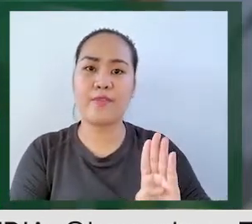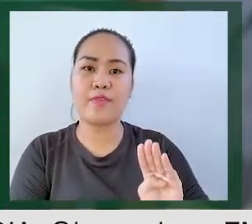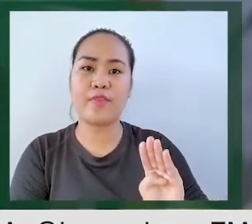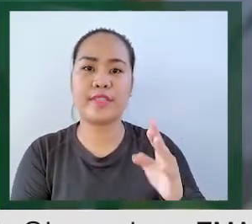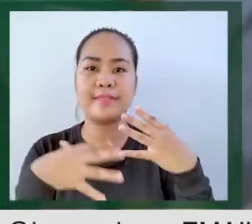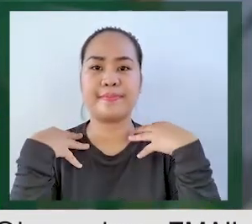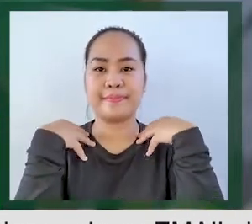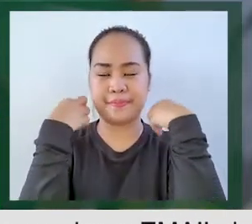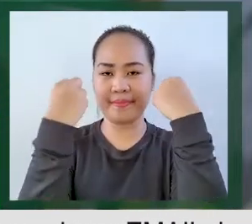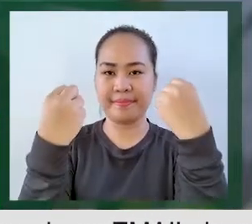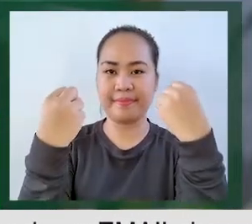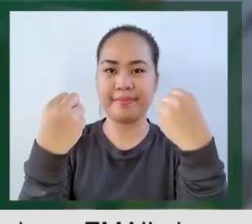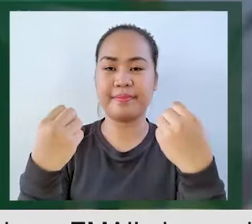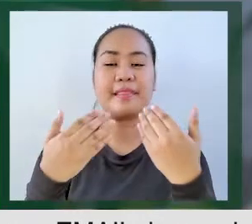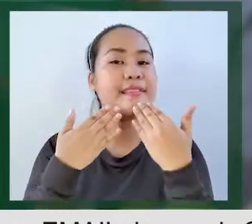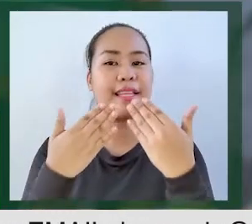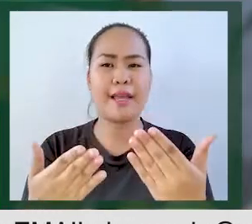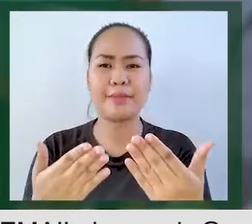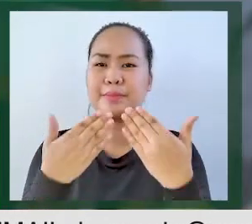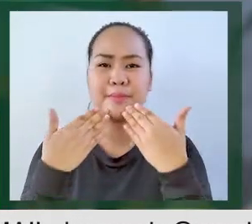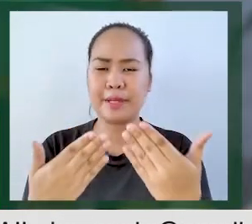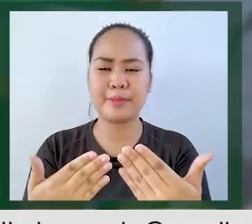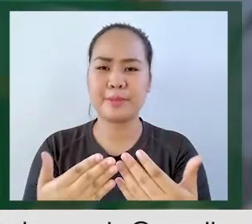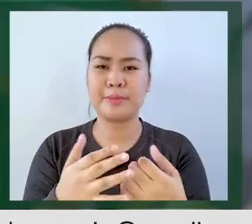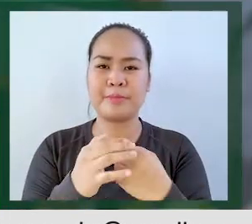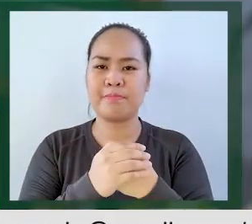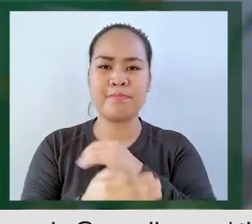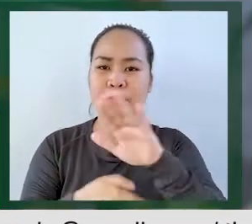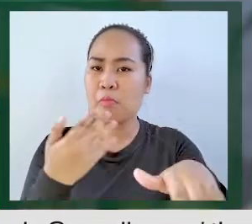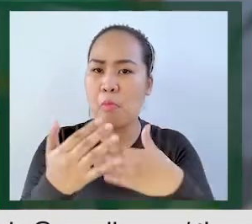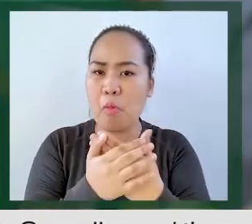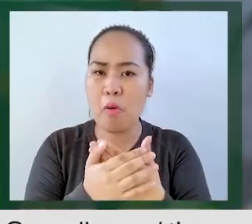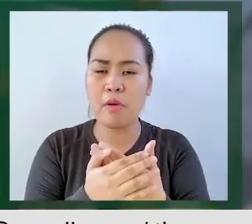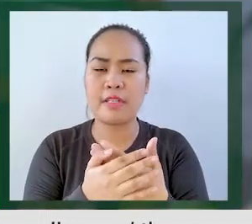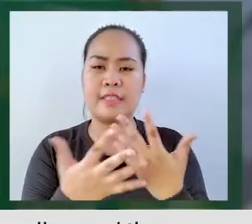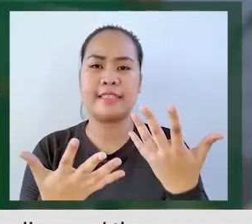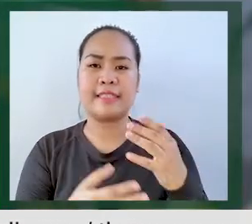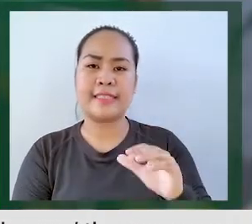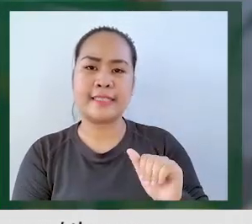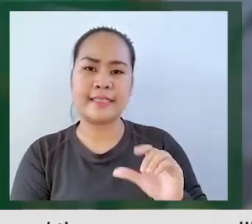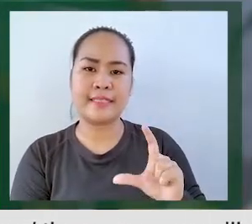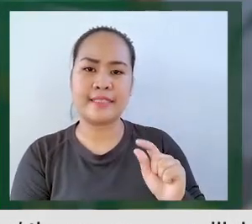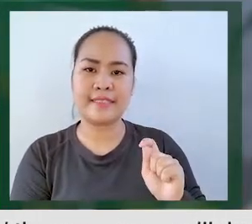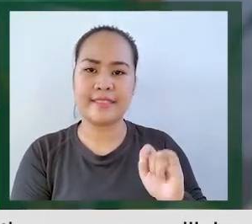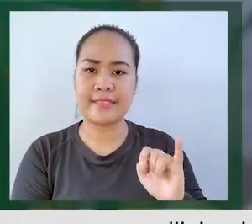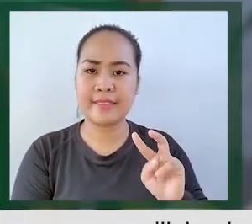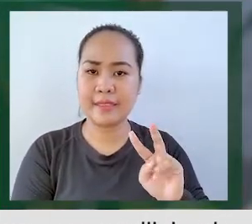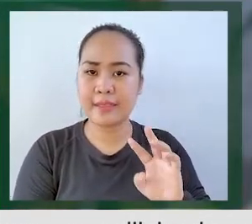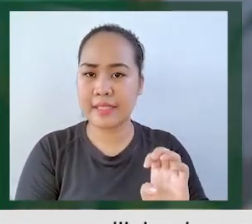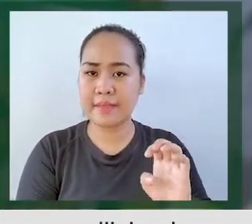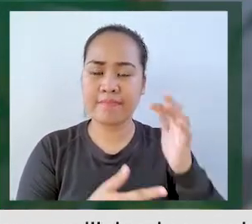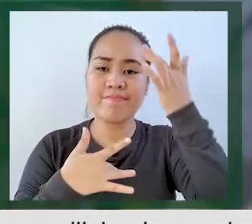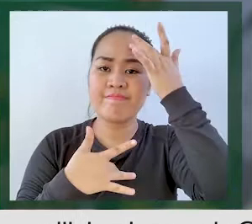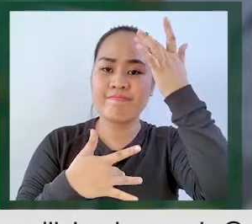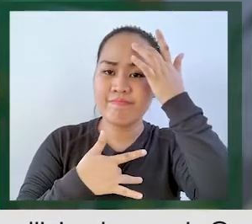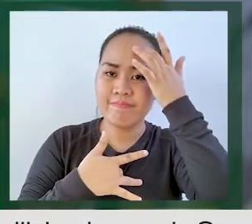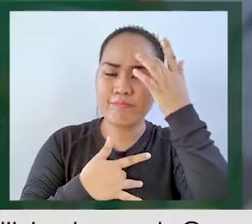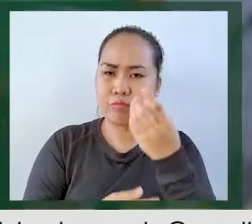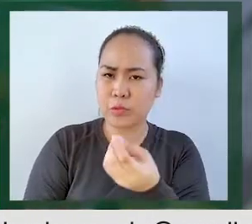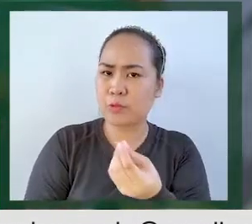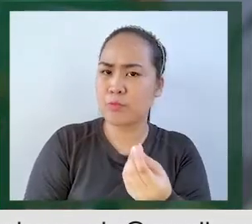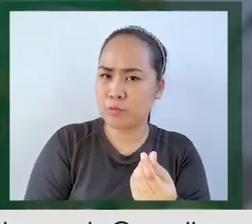nito. Nagpapasalamat din po tayo na ang ating mga cases, mga active cases natin ay tuluyan na pong gumagaling.